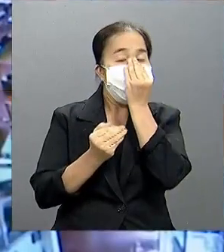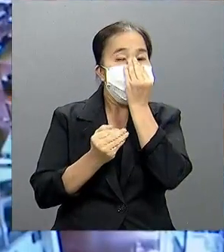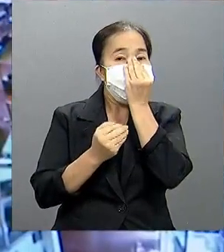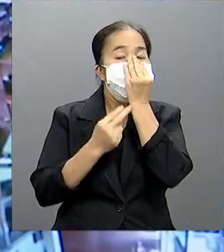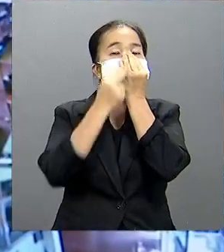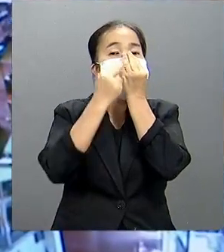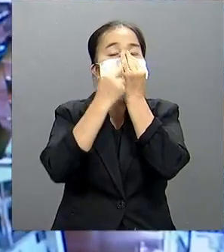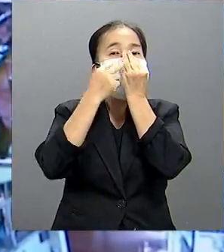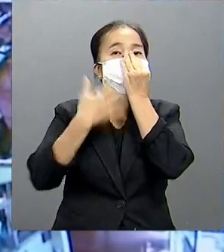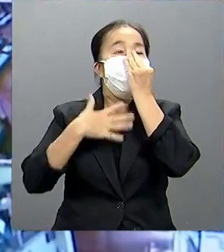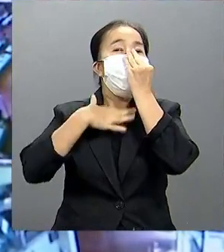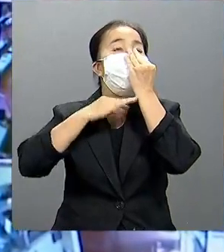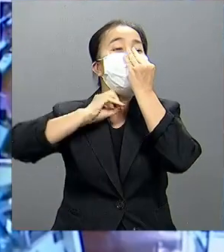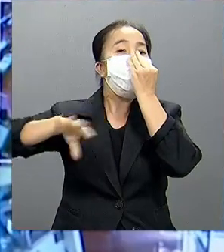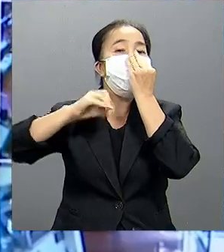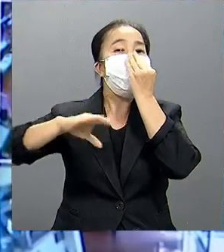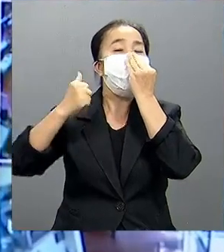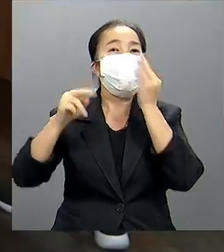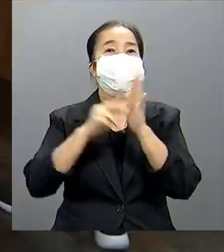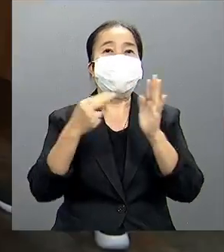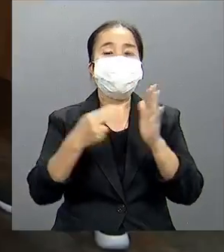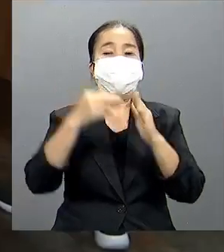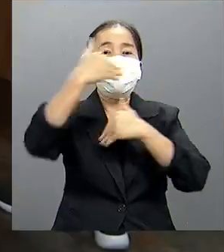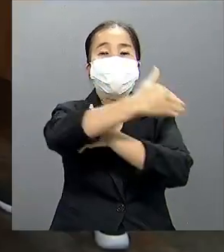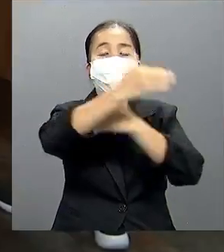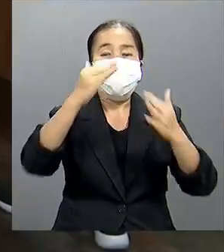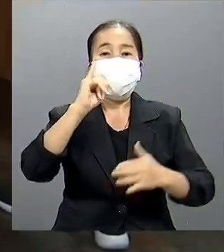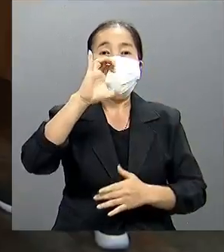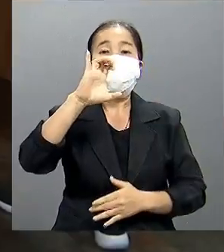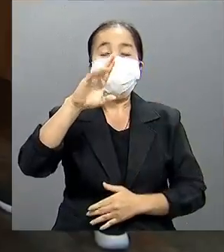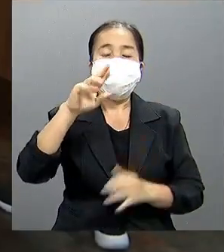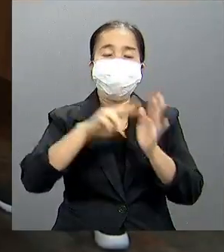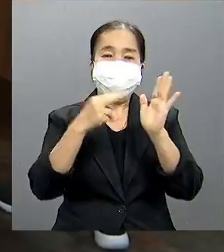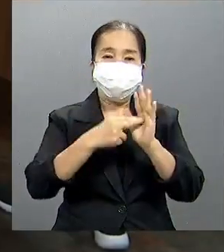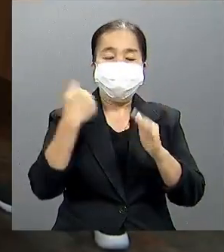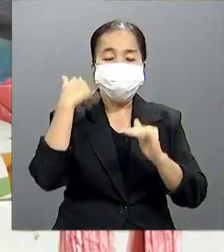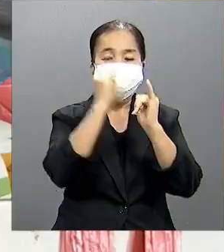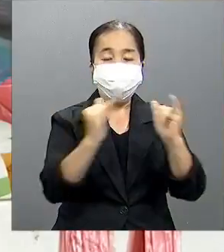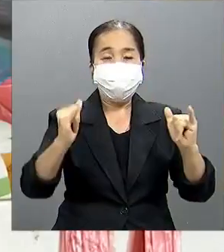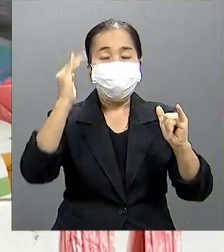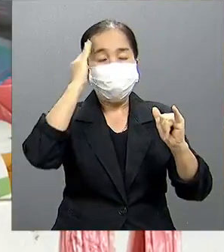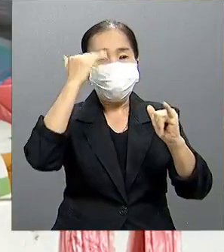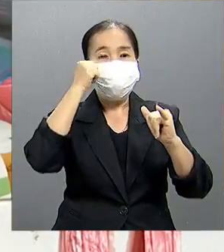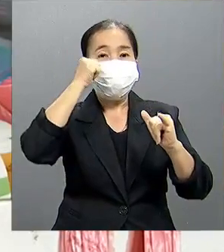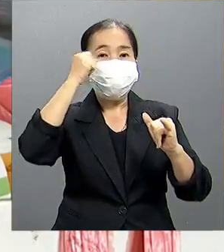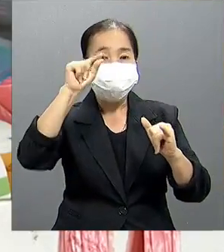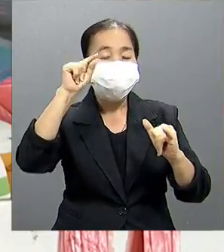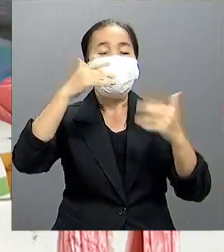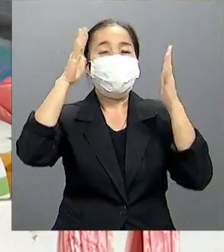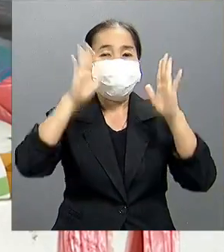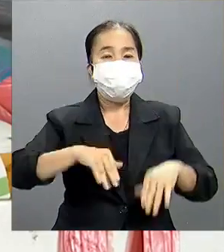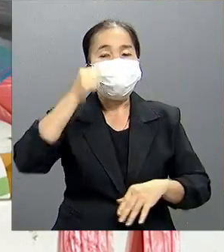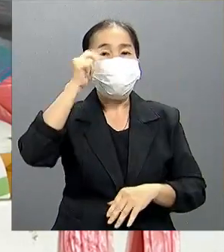ครองเตียงในห้องICUเหลือเพียง 3วันจาก 20ถึง 30วันนะครับและสามารถลดอัตราการเสียชีวิตได้